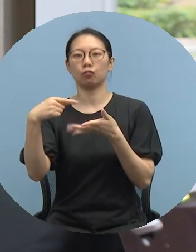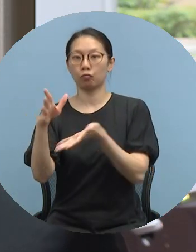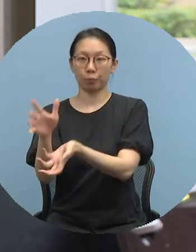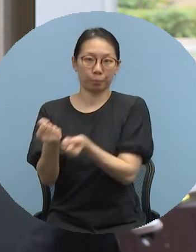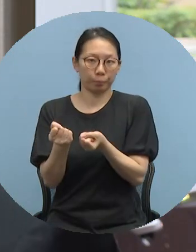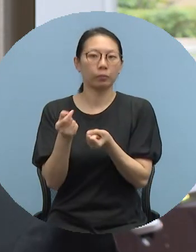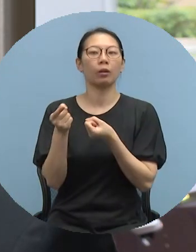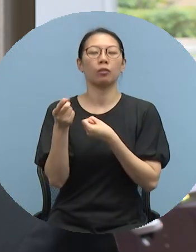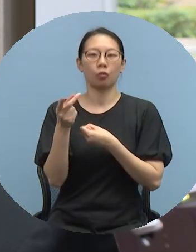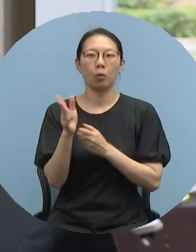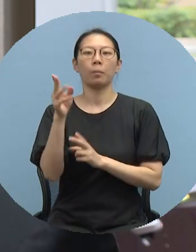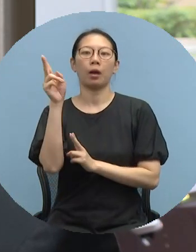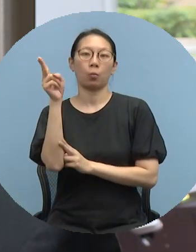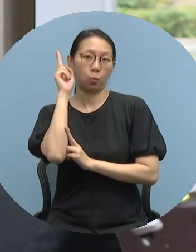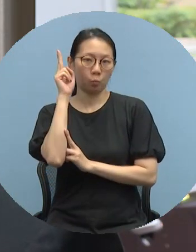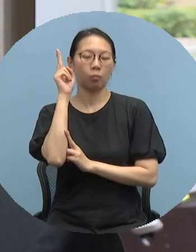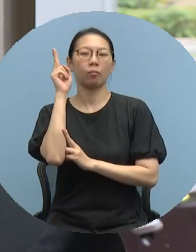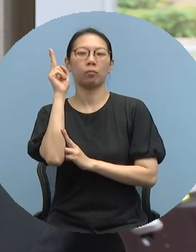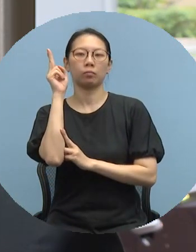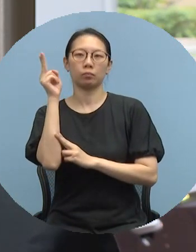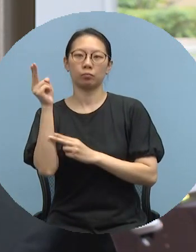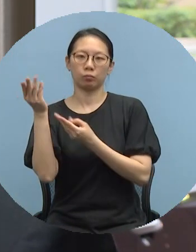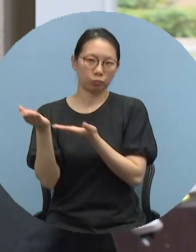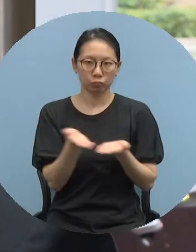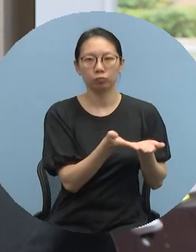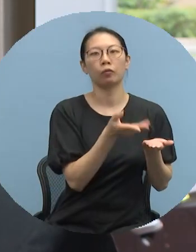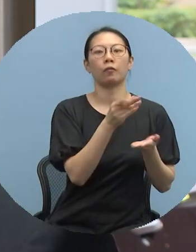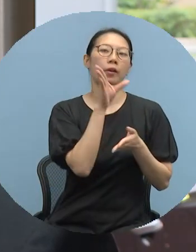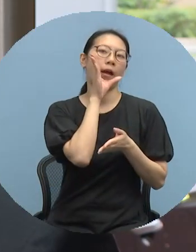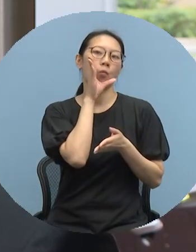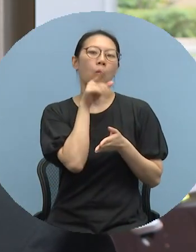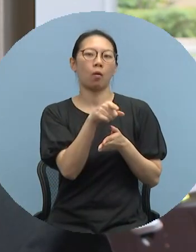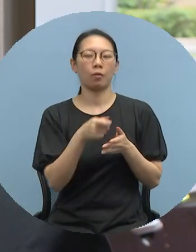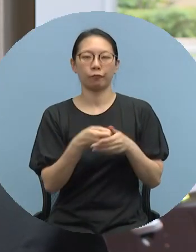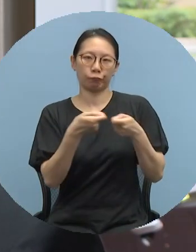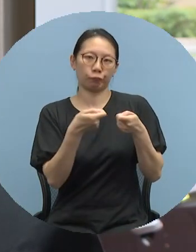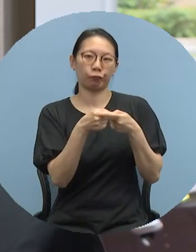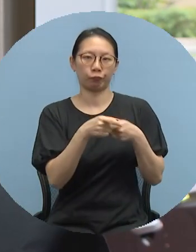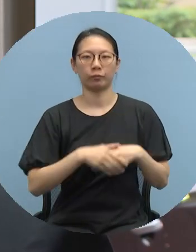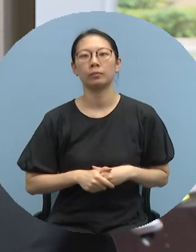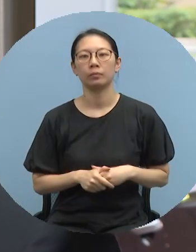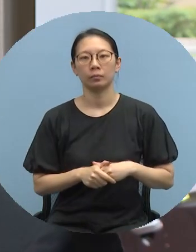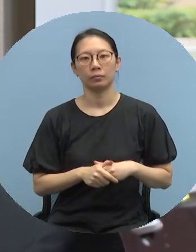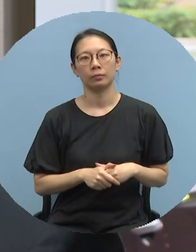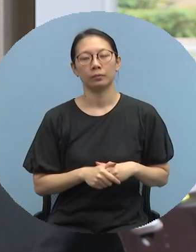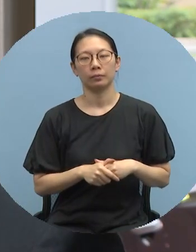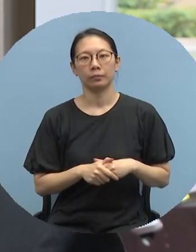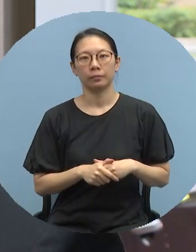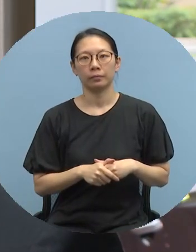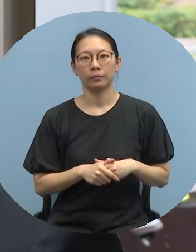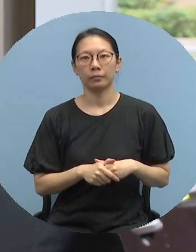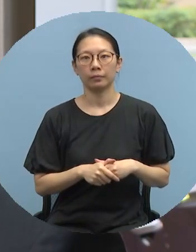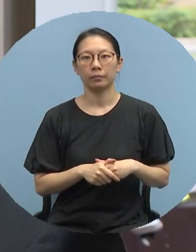嚟，由緬甸嘅軍方係送翻去泰國嘅美索地區。咁